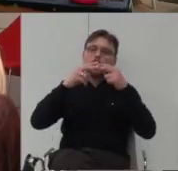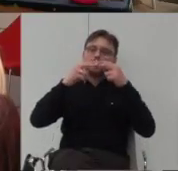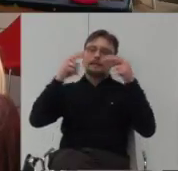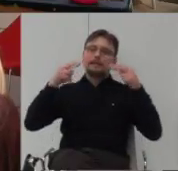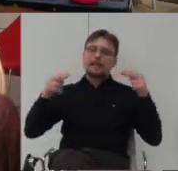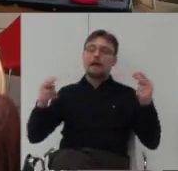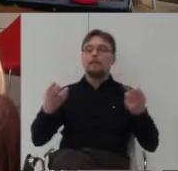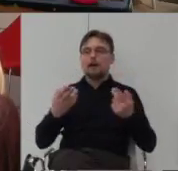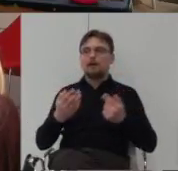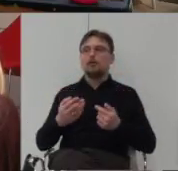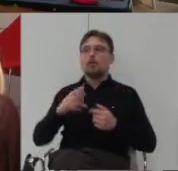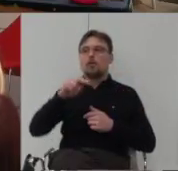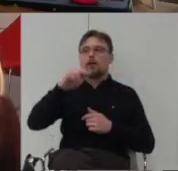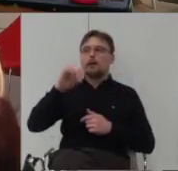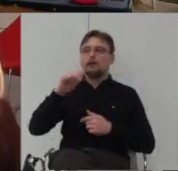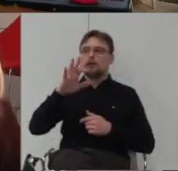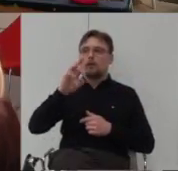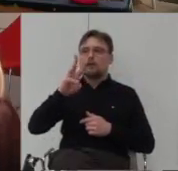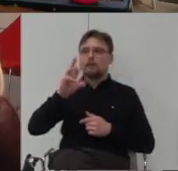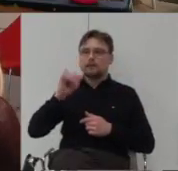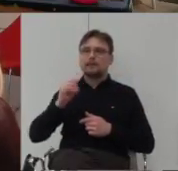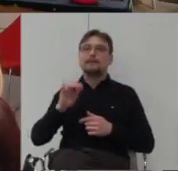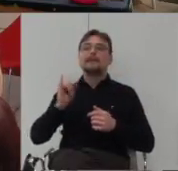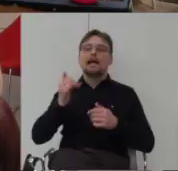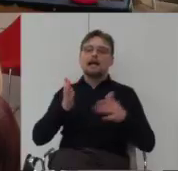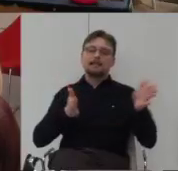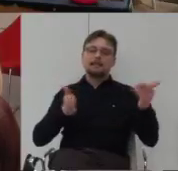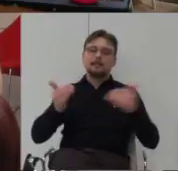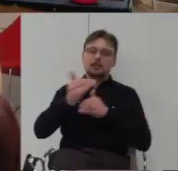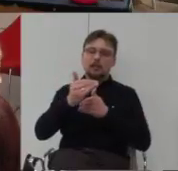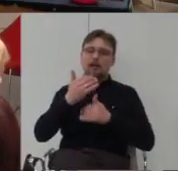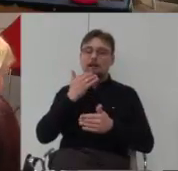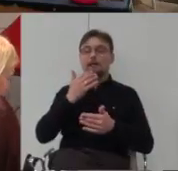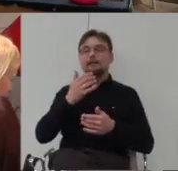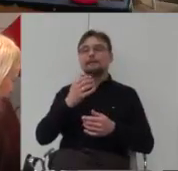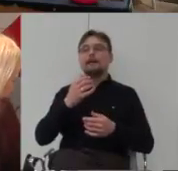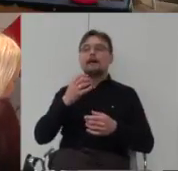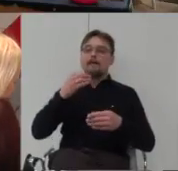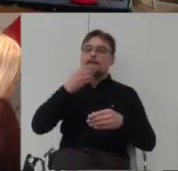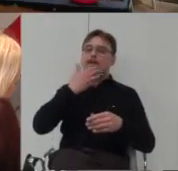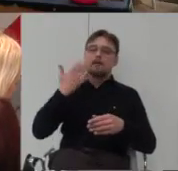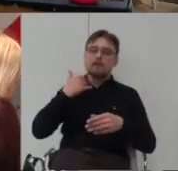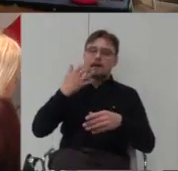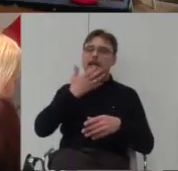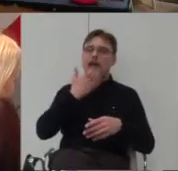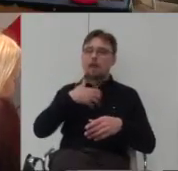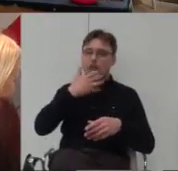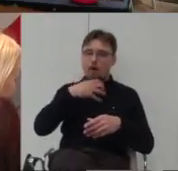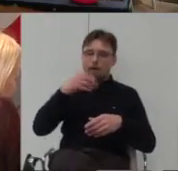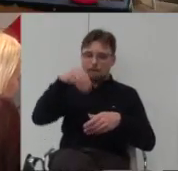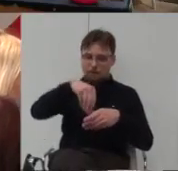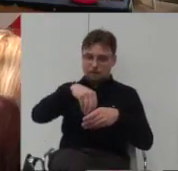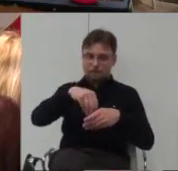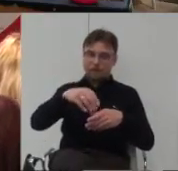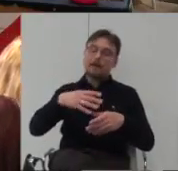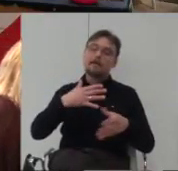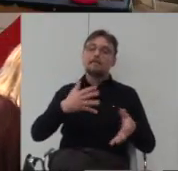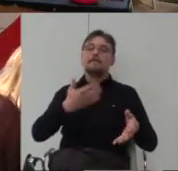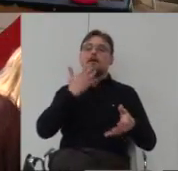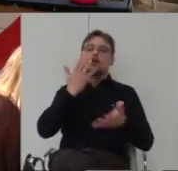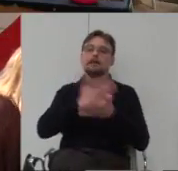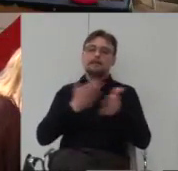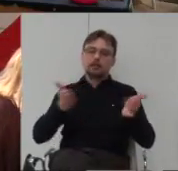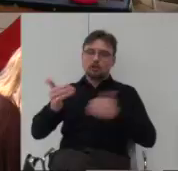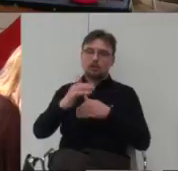Po prostu ze skrzynek po jabłkach przy minimalnym budżecie. Po prawej jest Barcelona,